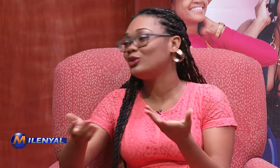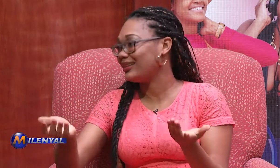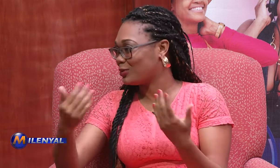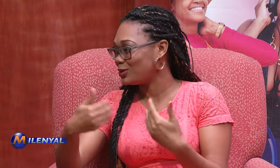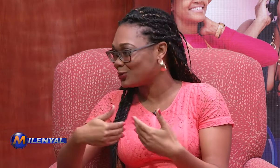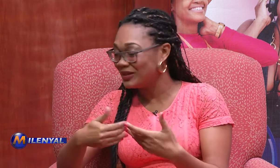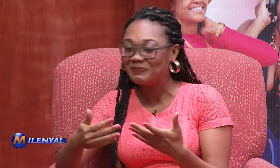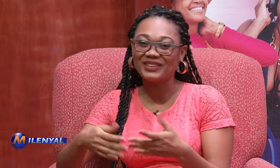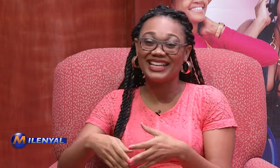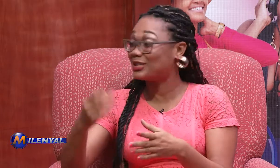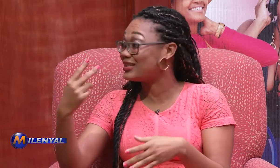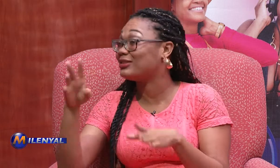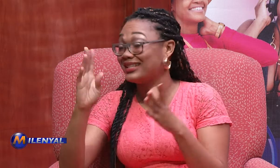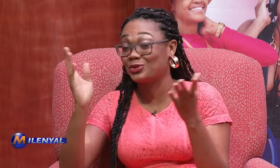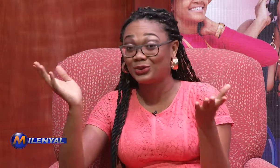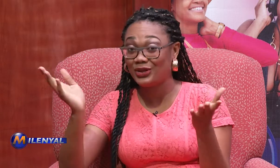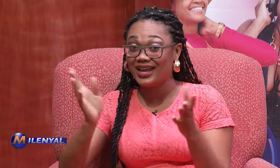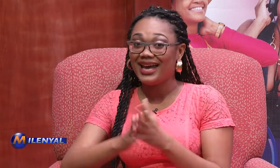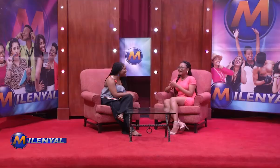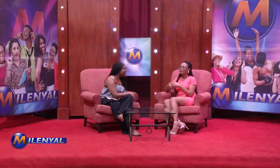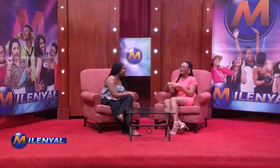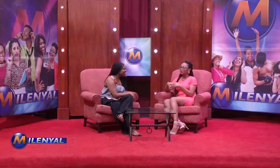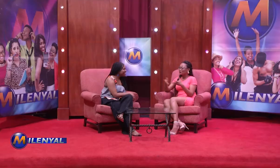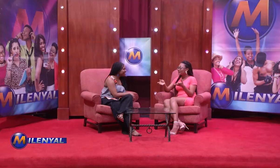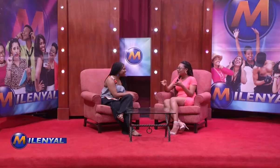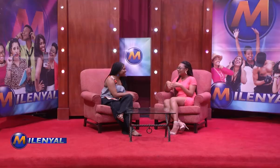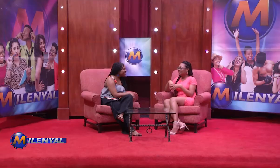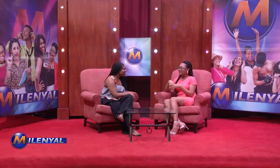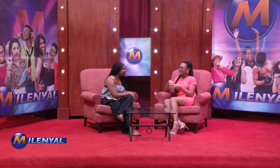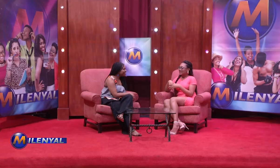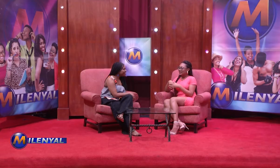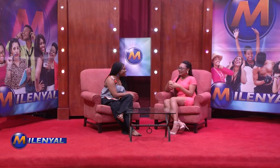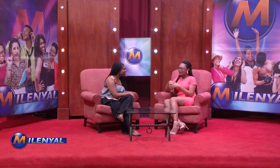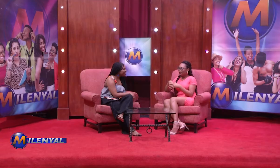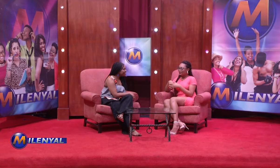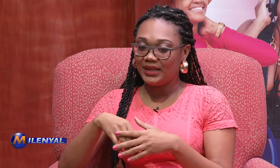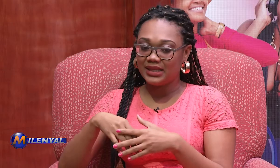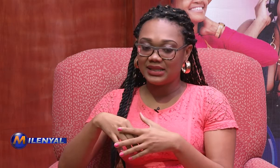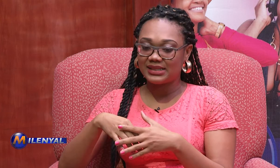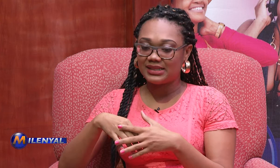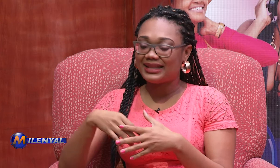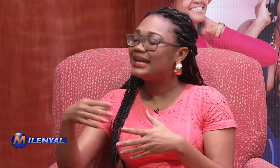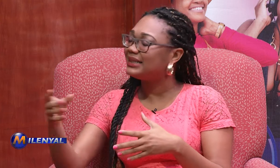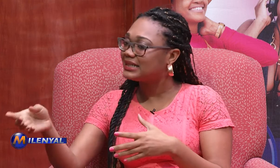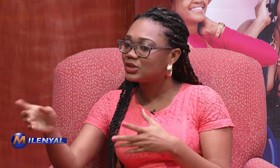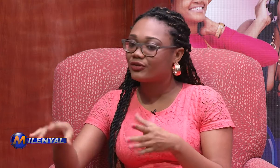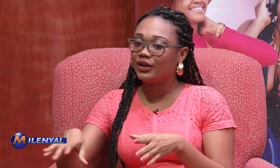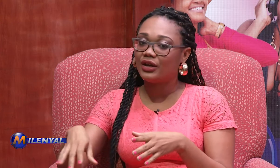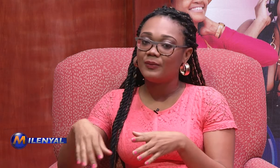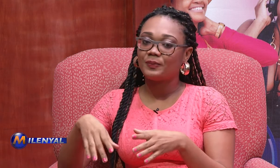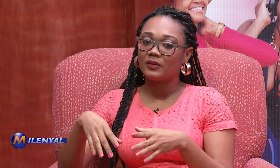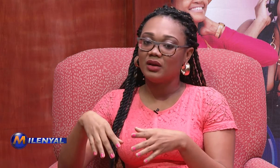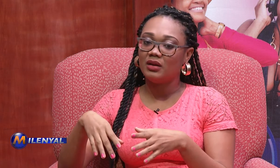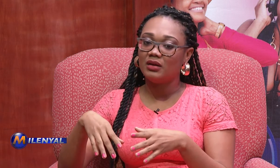on évolue à tomber sur moi. Et alors, c'était sur nous deux, à l'époque, nous deux qui étaient allés. Et puis, c'était intéressant, sauf